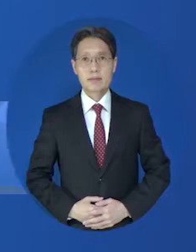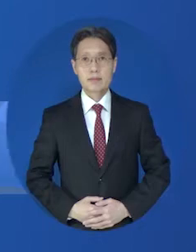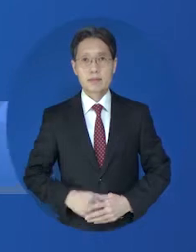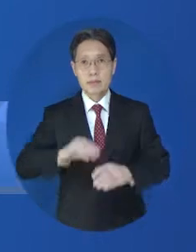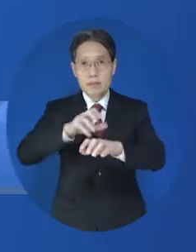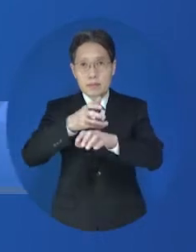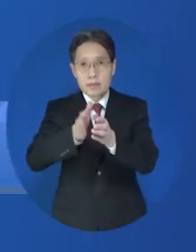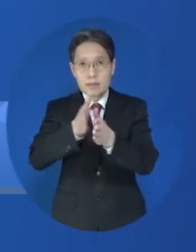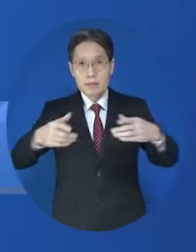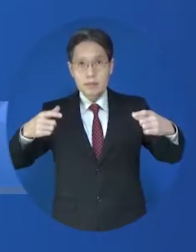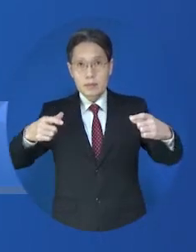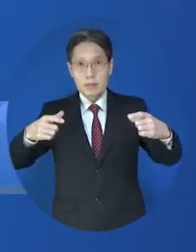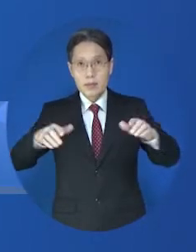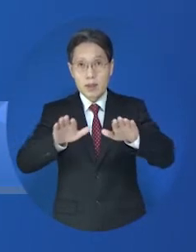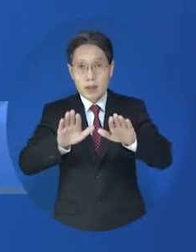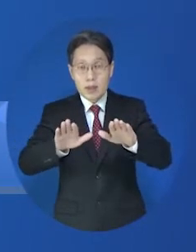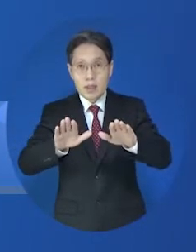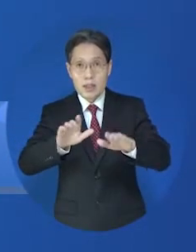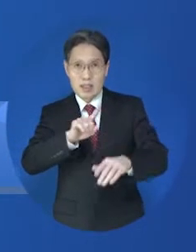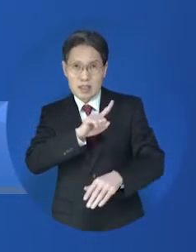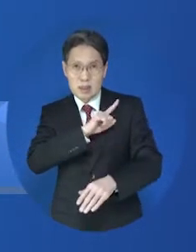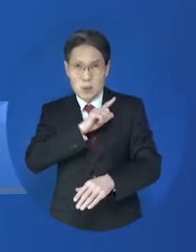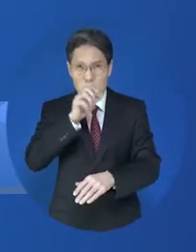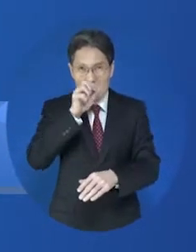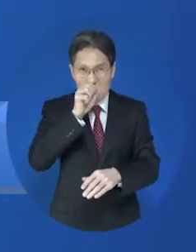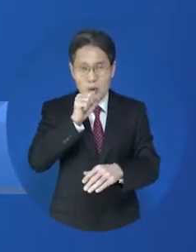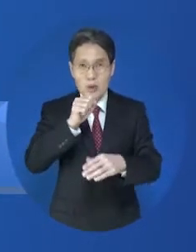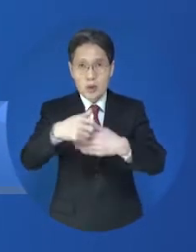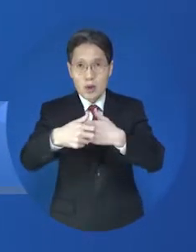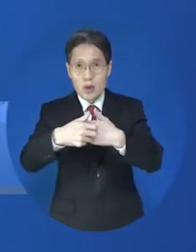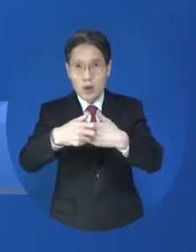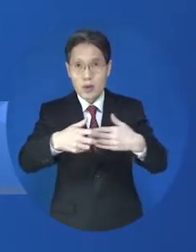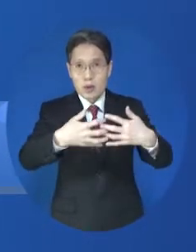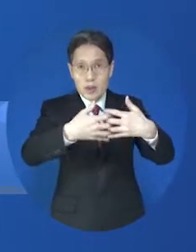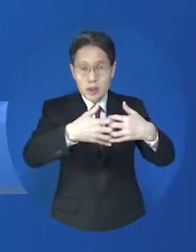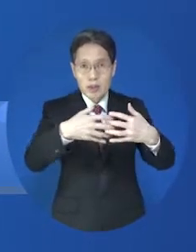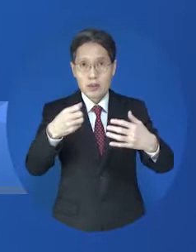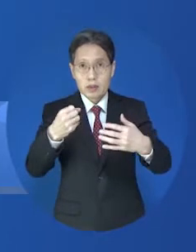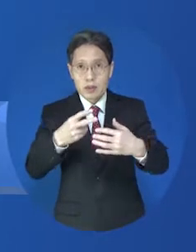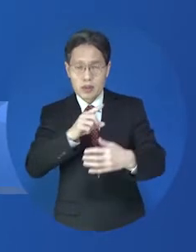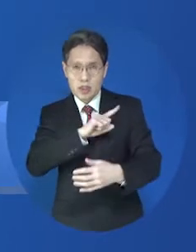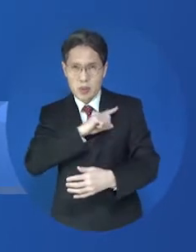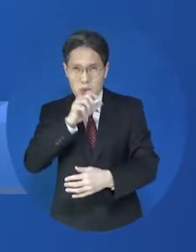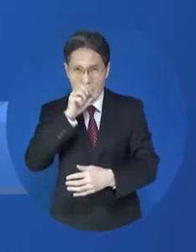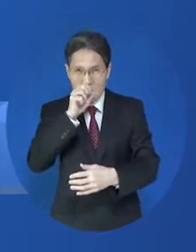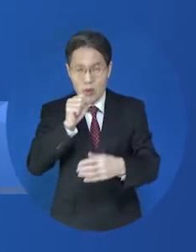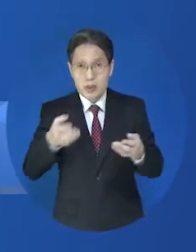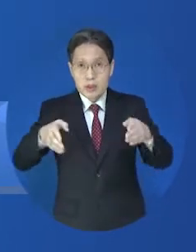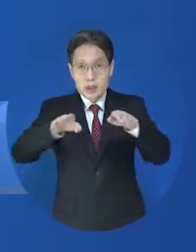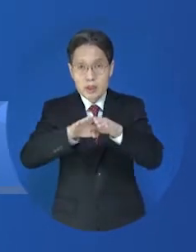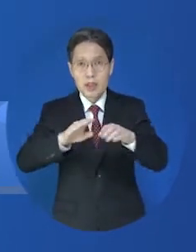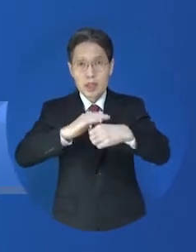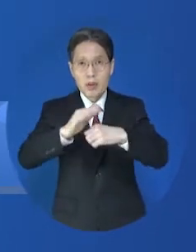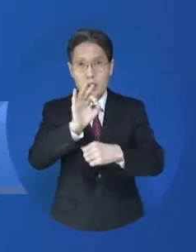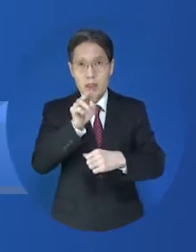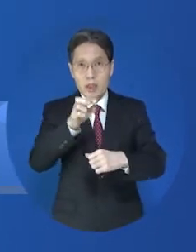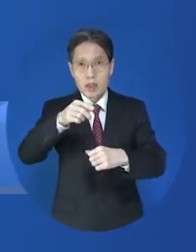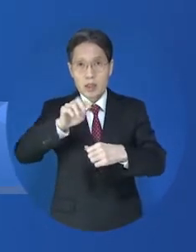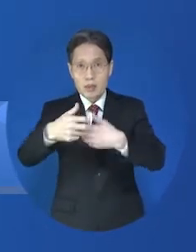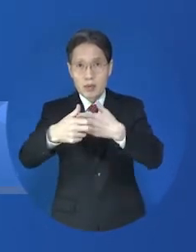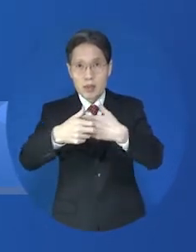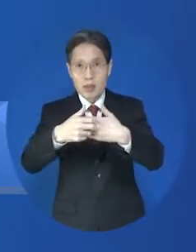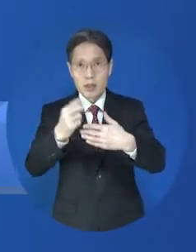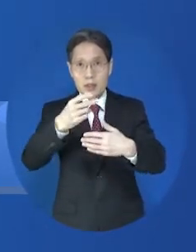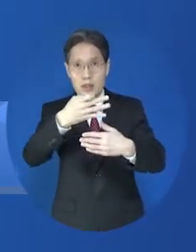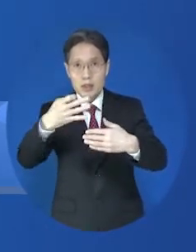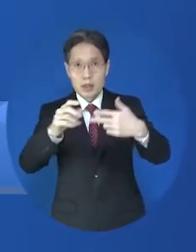혁신도시 4 현대식 최신 의료장비와 최고급 시설을 갖춘 대구 연쇄 병원이 2024년 7월 개원을 목표로